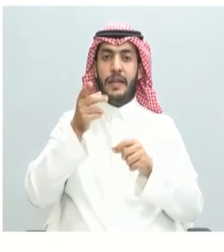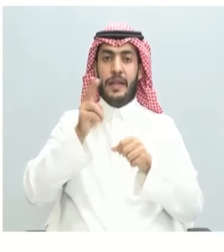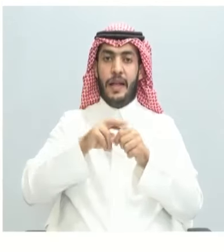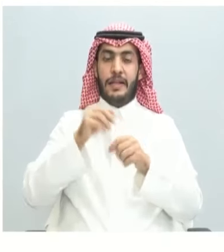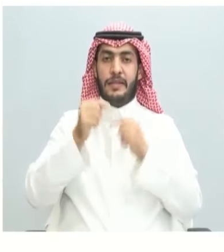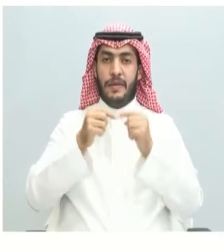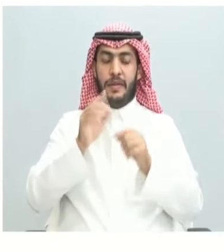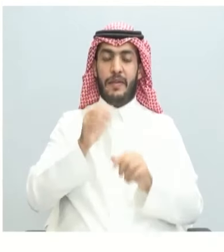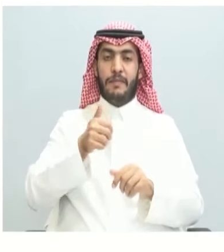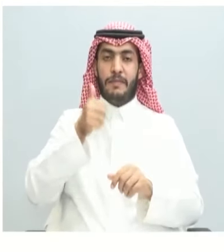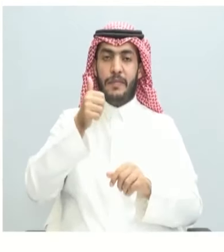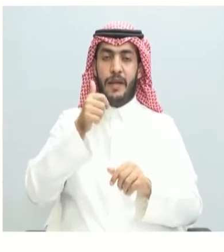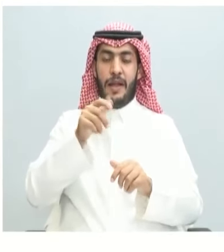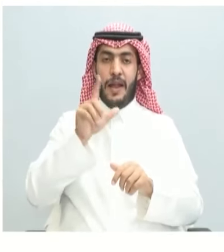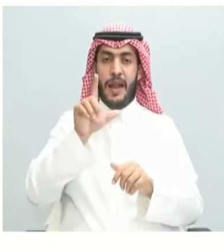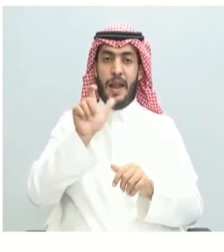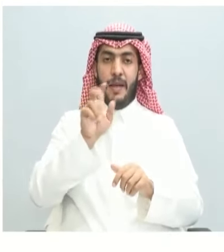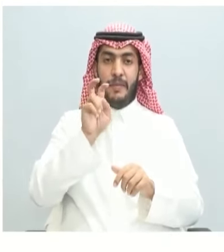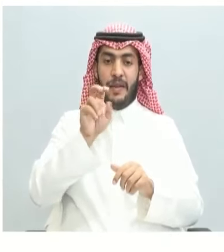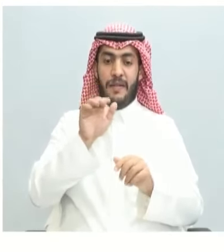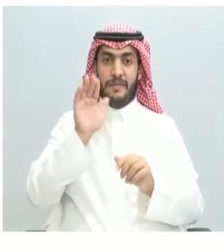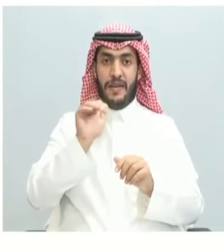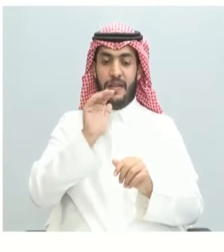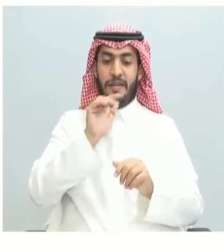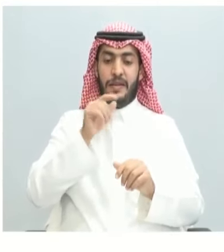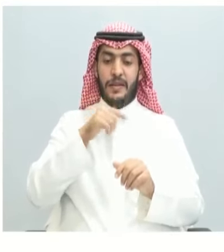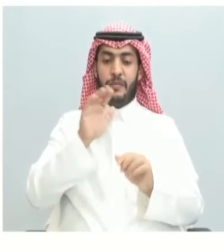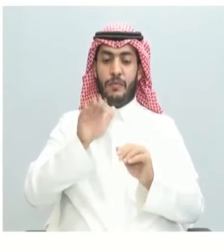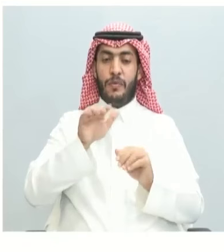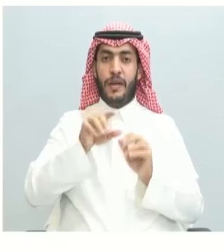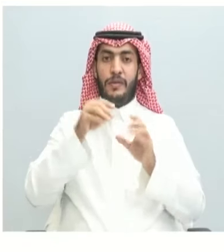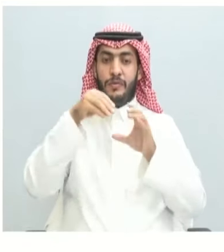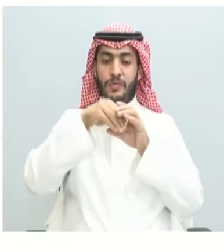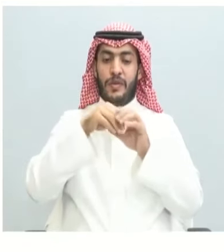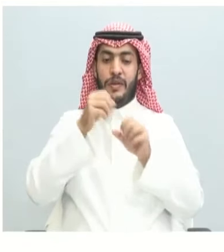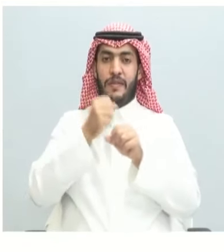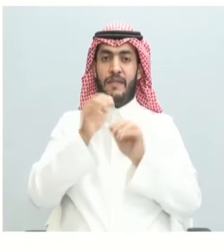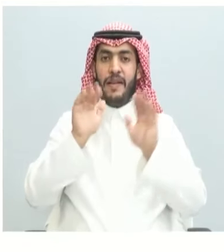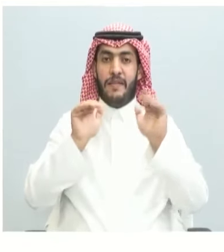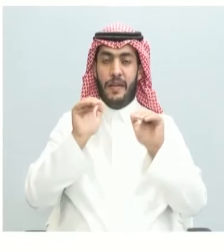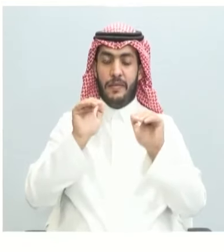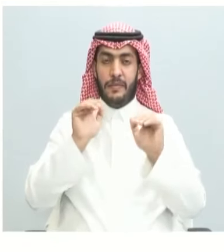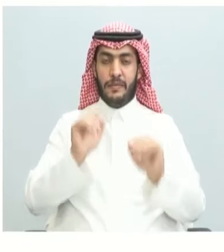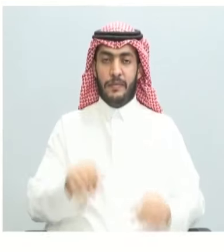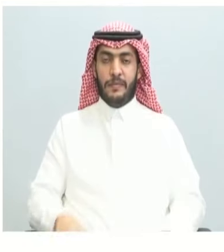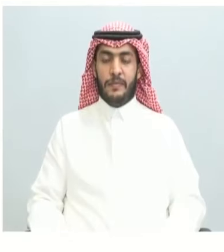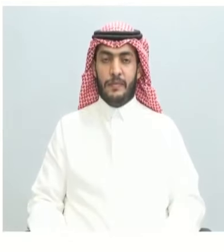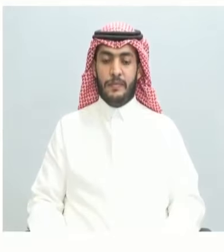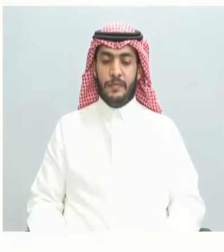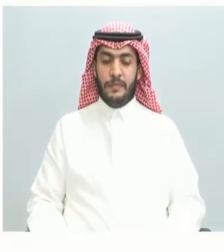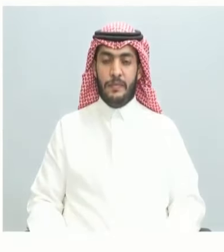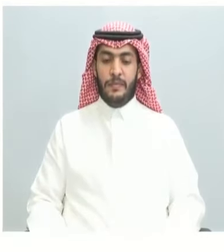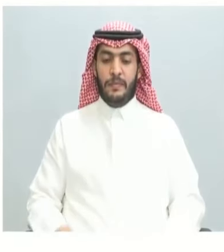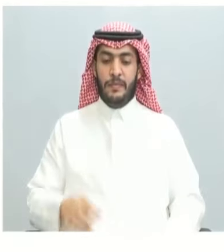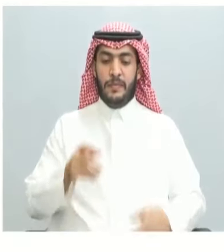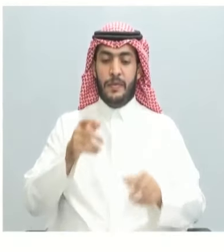باستمرار تنفذ اللبنات ماذا فراغ اللبنات الموجوده بداخلها فراغ احسنتم